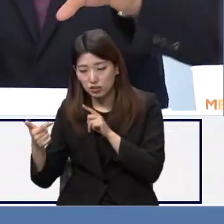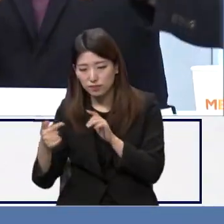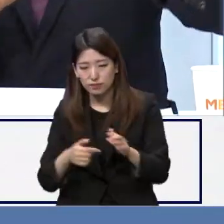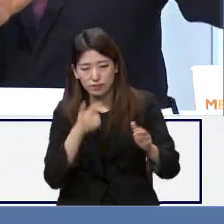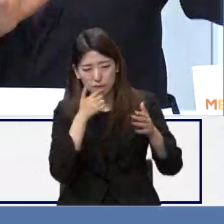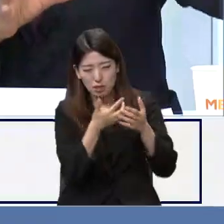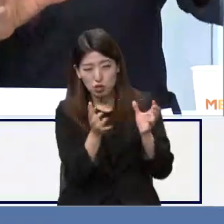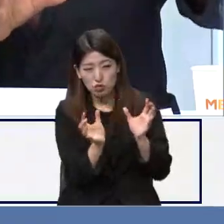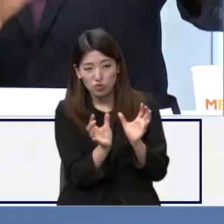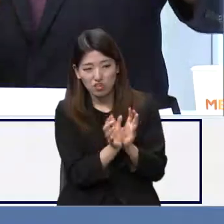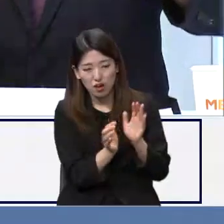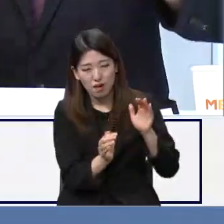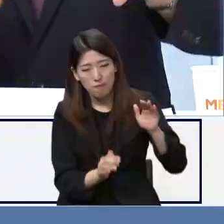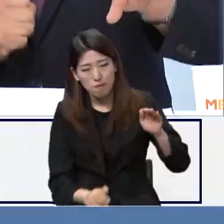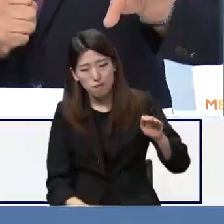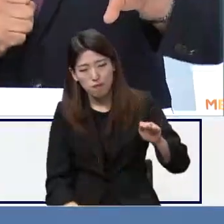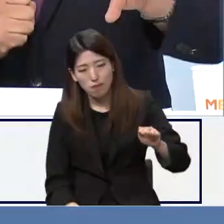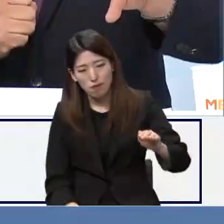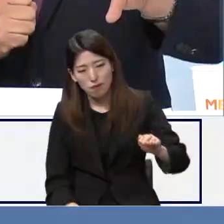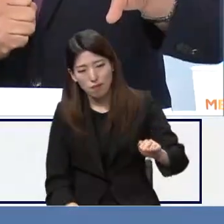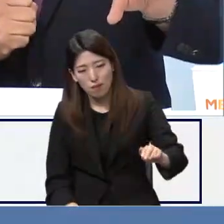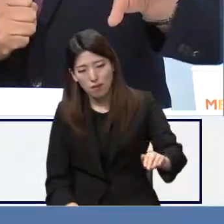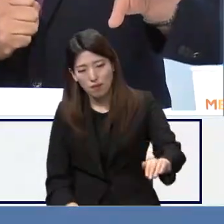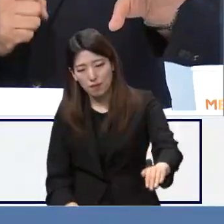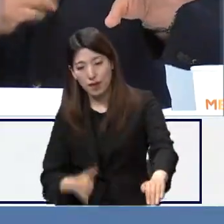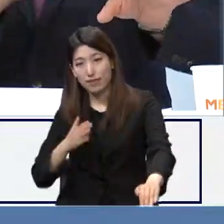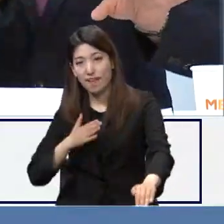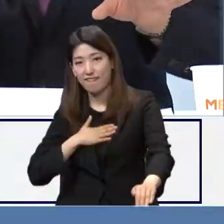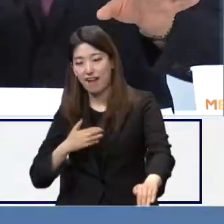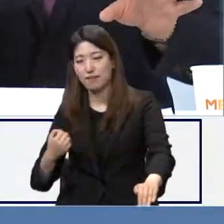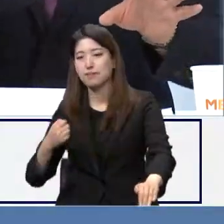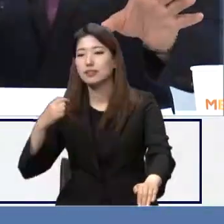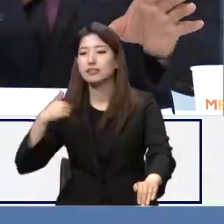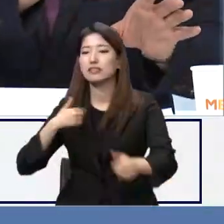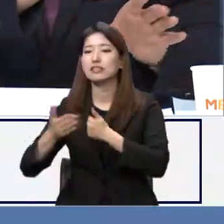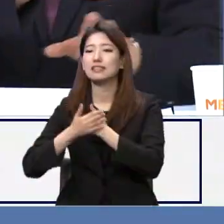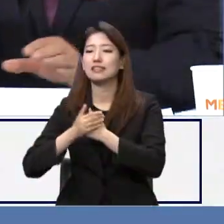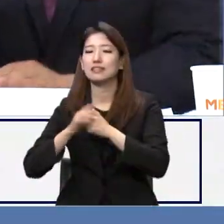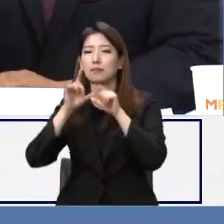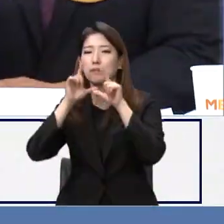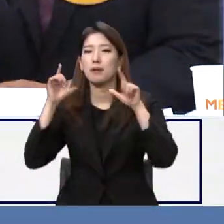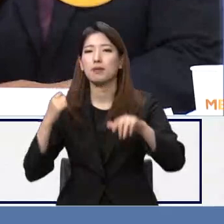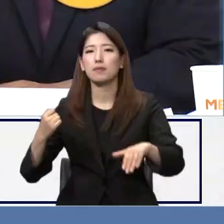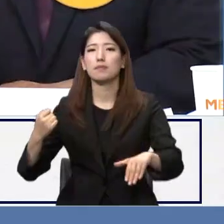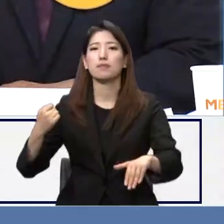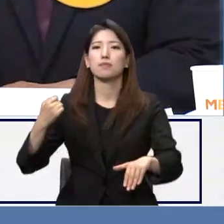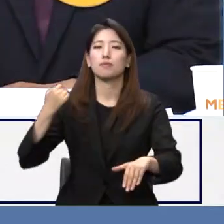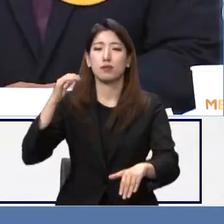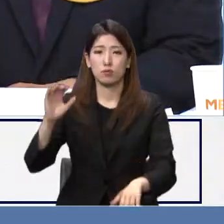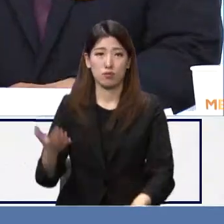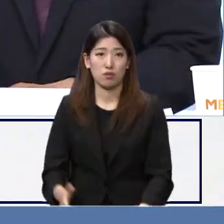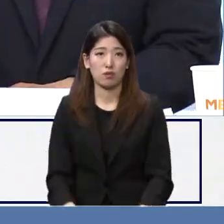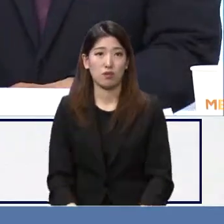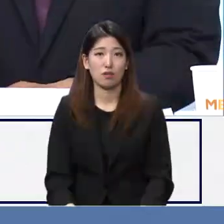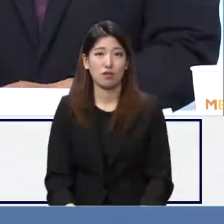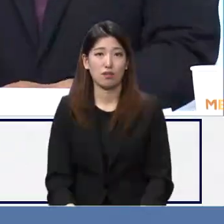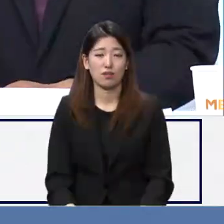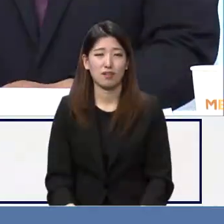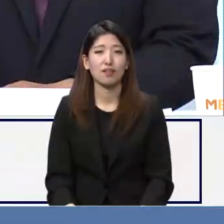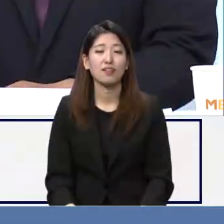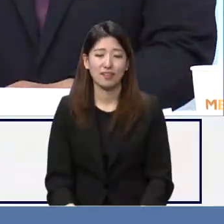저쪽에서 플러스가 되면 내 입지가 줄어들 것이고 이재명이 자꾸 쓰러지는 모습을 보일 때